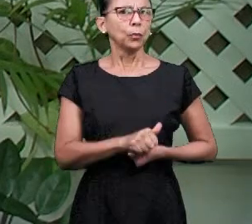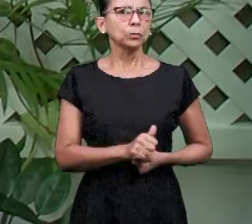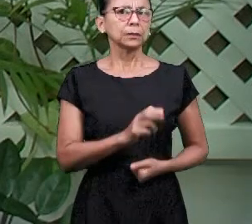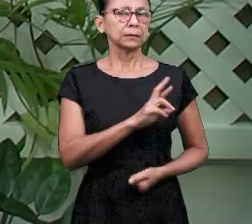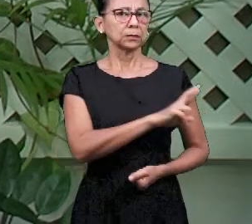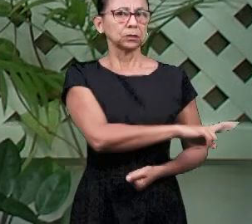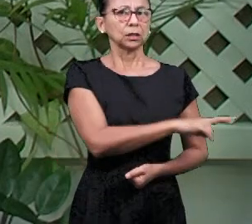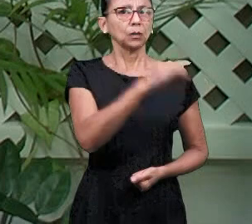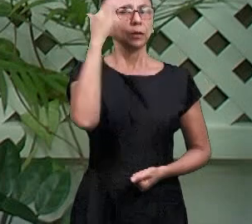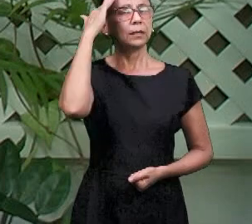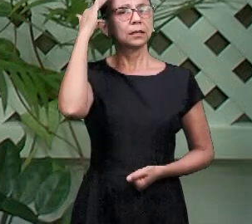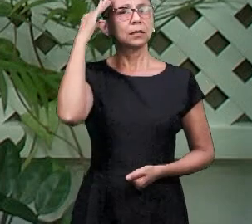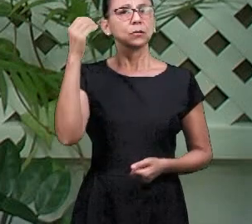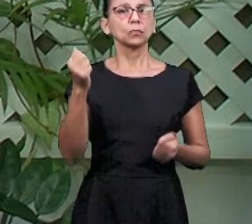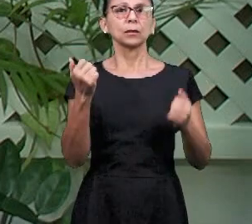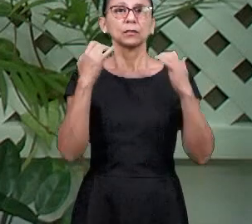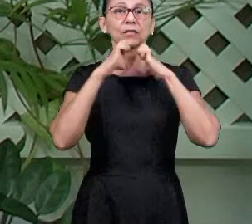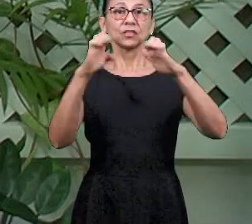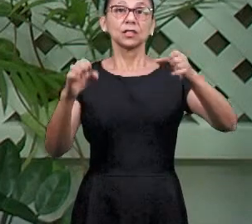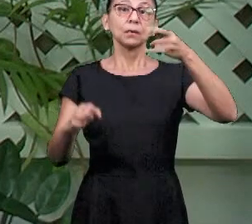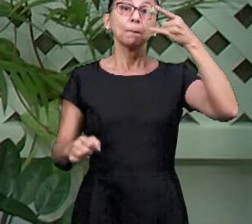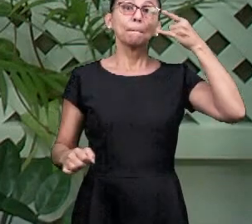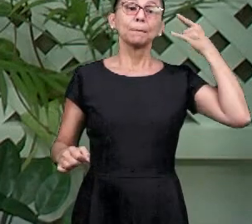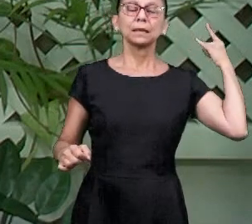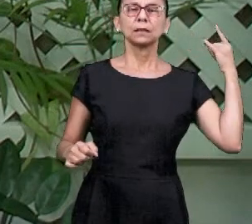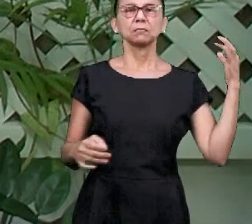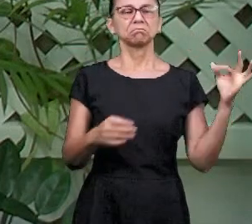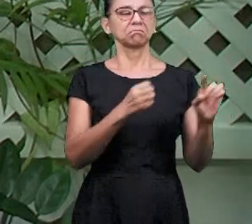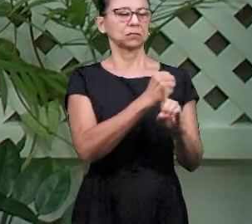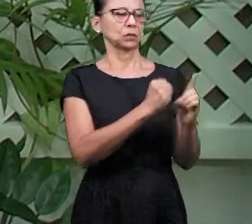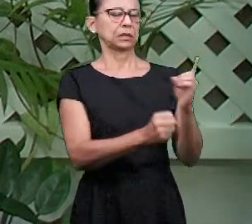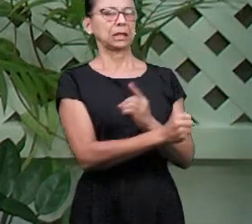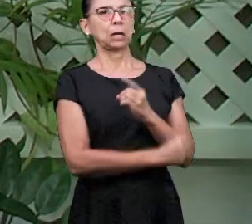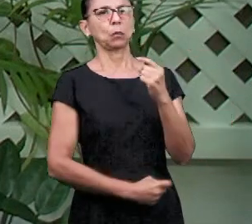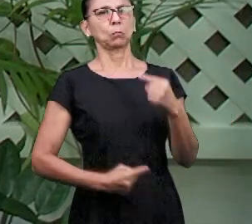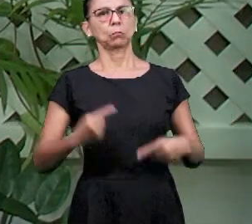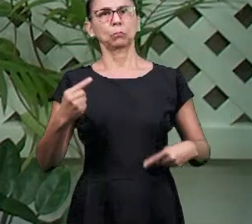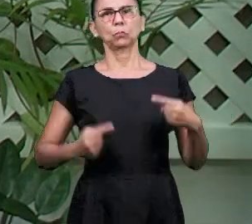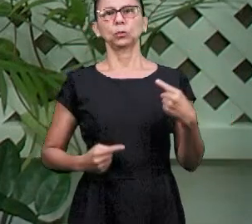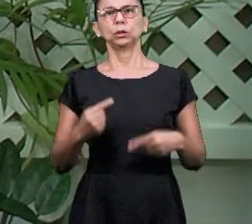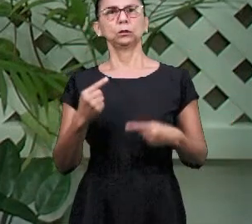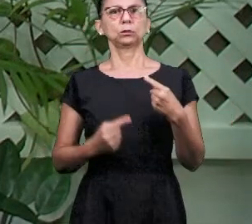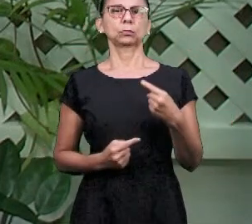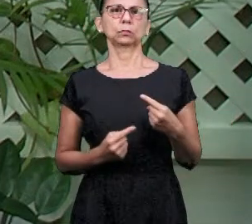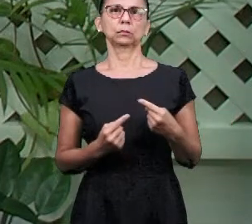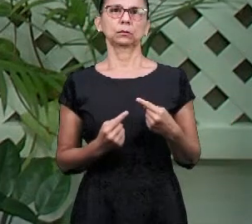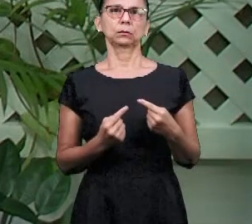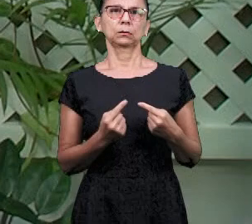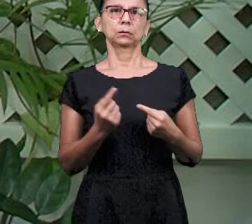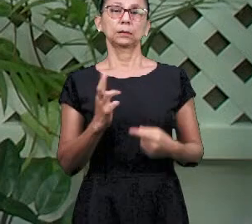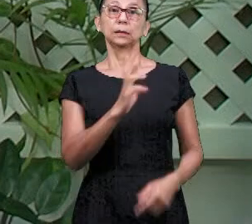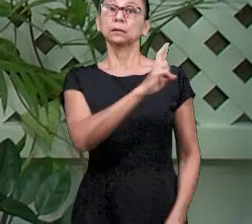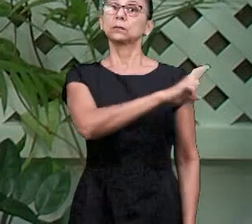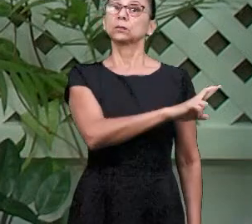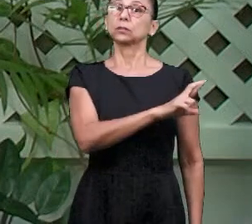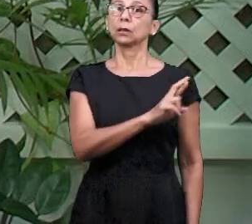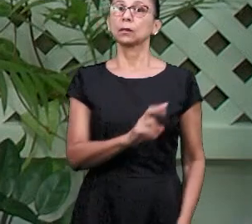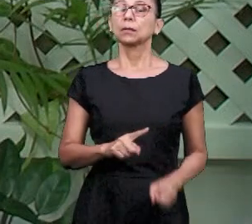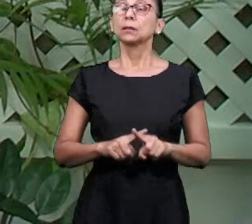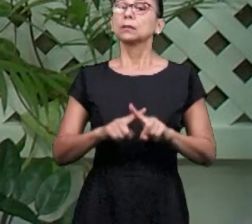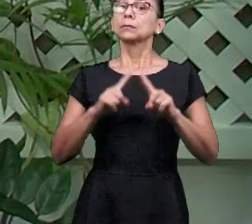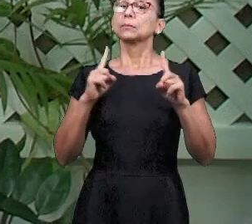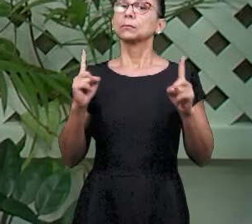le puits est profond et tu n'as pas de quoi enlever. Et là, il commence. Si tu savais qui